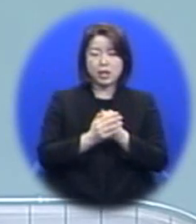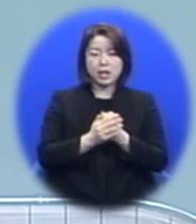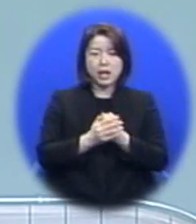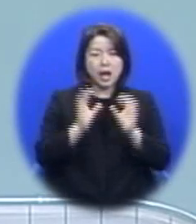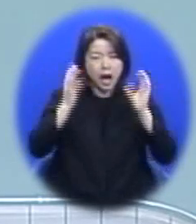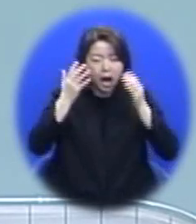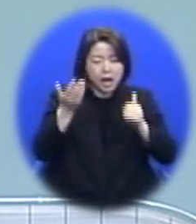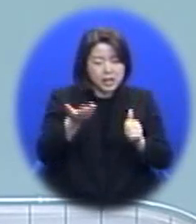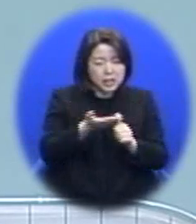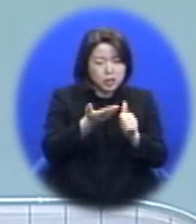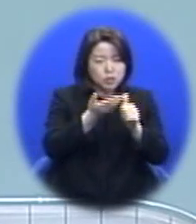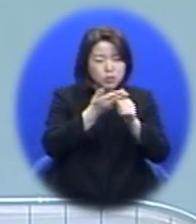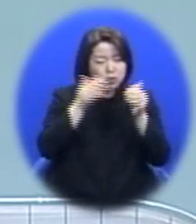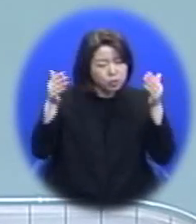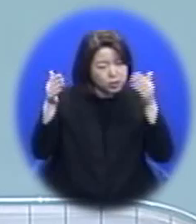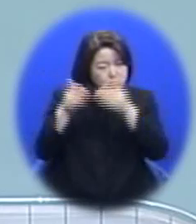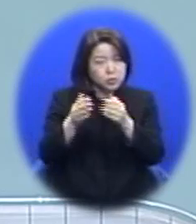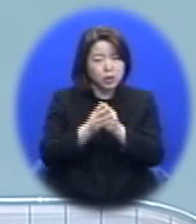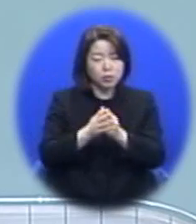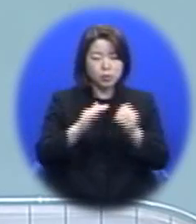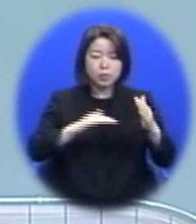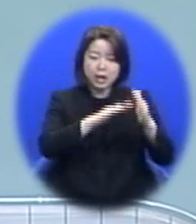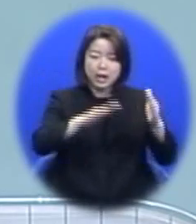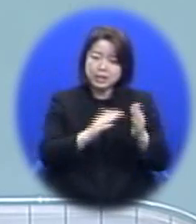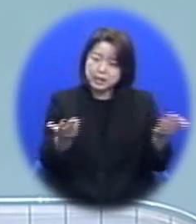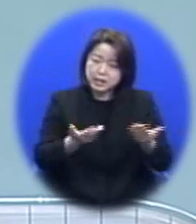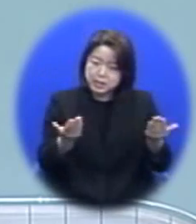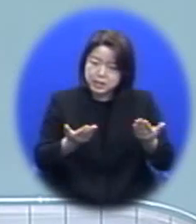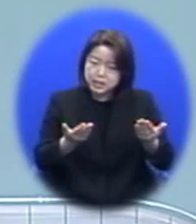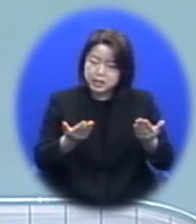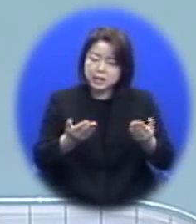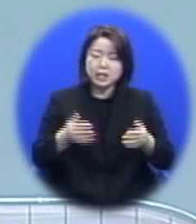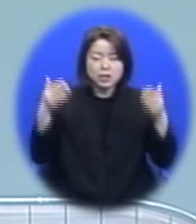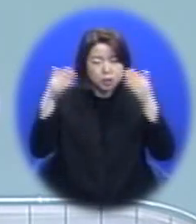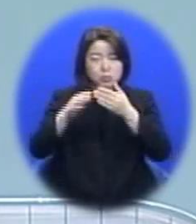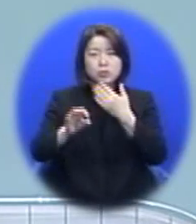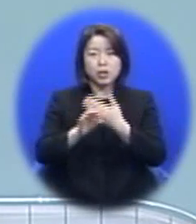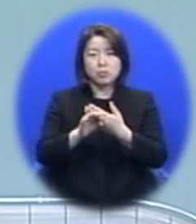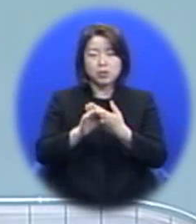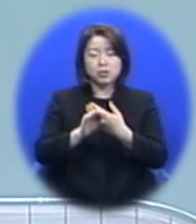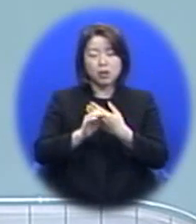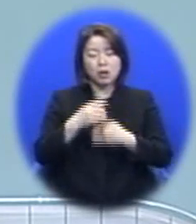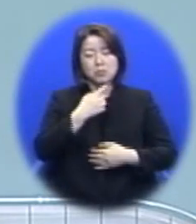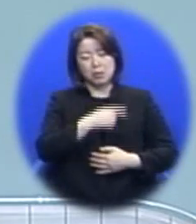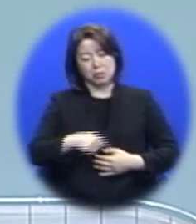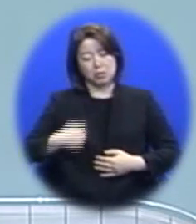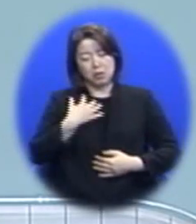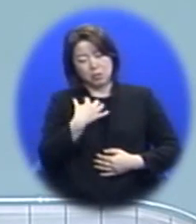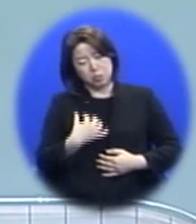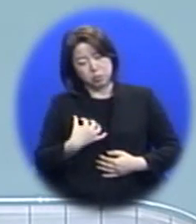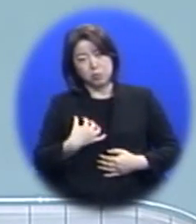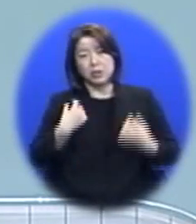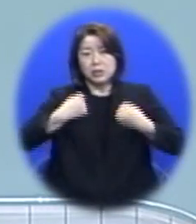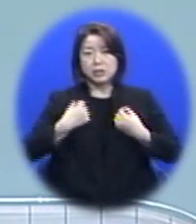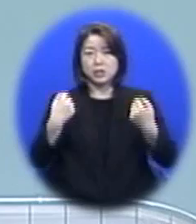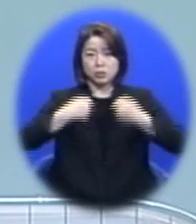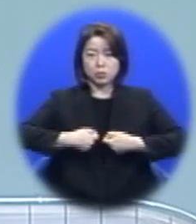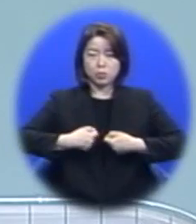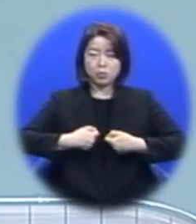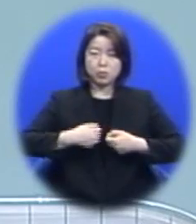힘써야 되고 살림을 하다 보면 그러면 헐렁해진 스웨터를 입어야 되고 무릎이 튀어나온